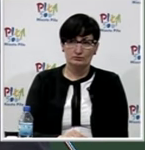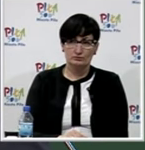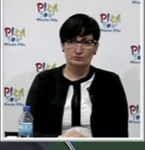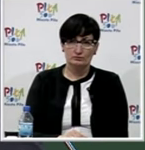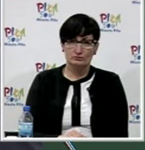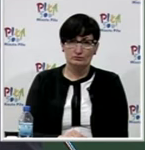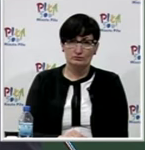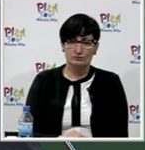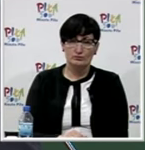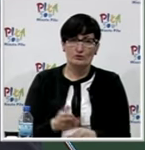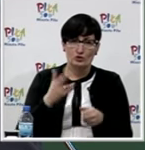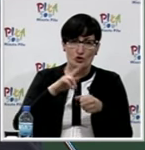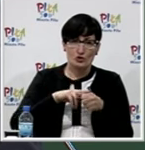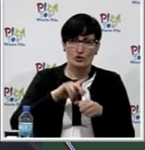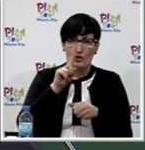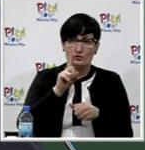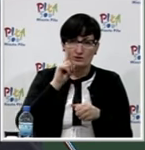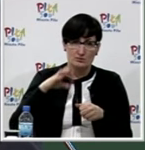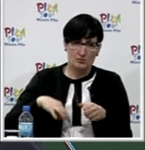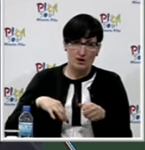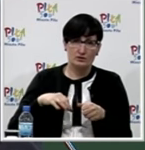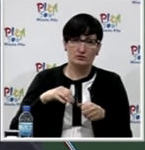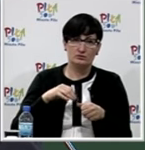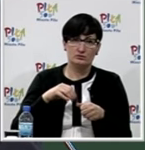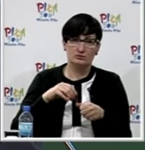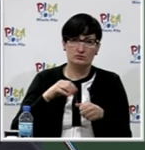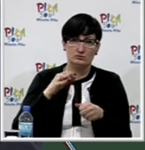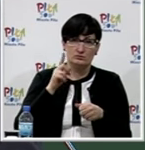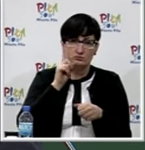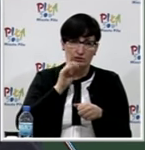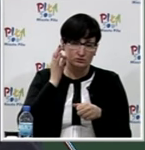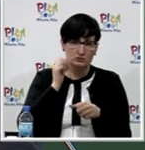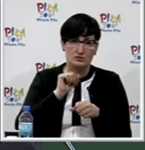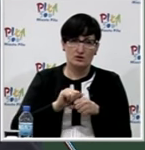Kto z panów radnych jest za przyjęciem uchwały w sprawie zmiany uchwały nr